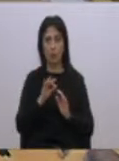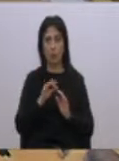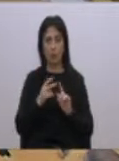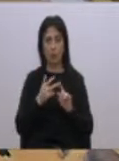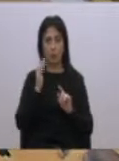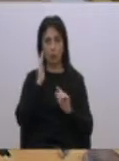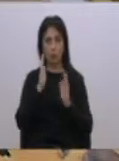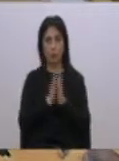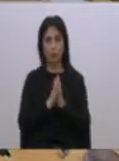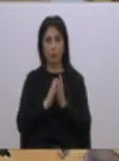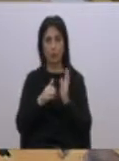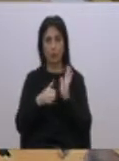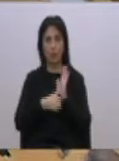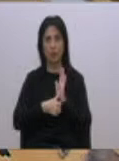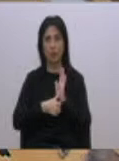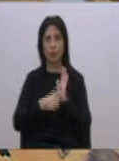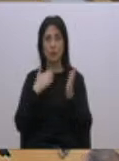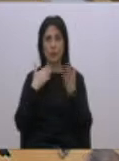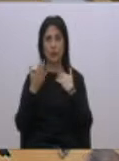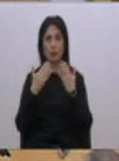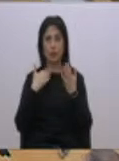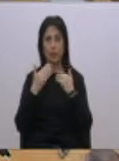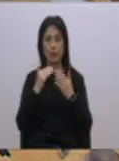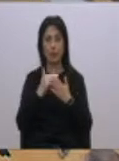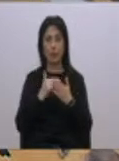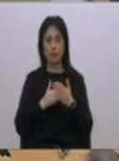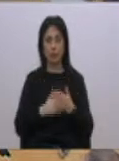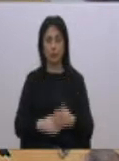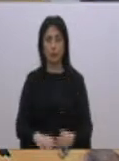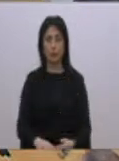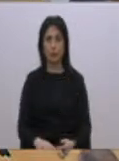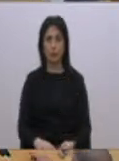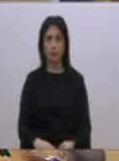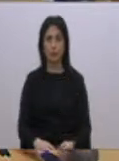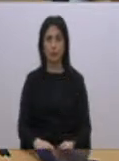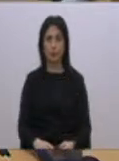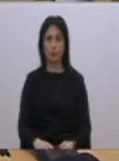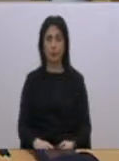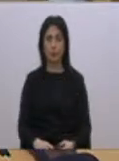mesmai mosmeni, tot ce ar tot, că e încescris regime.